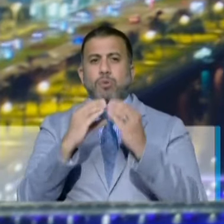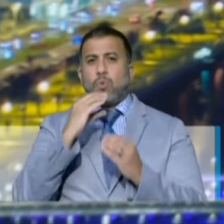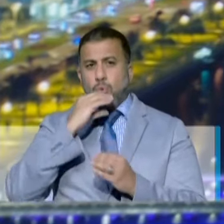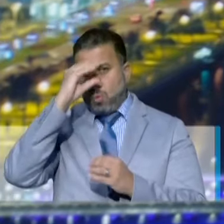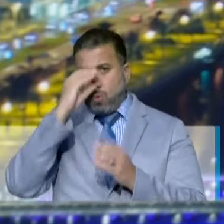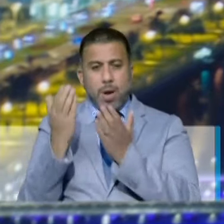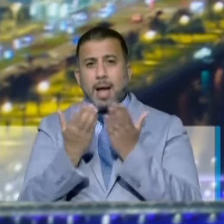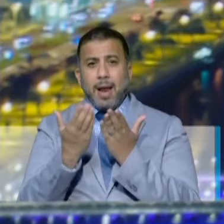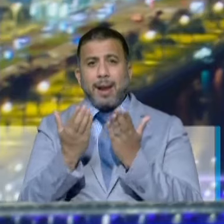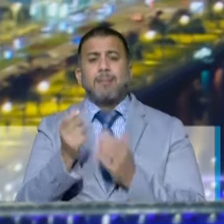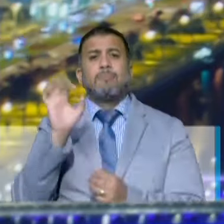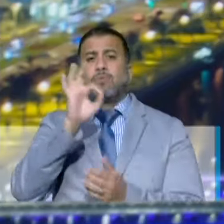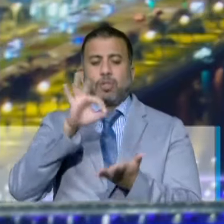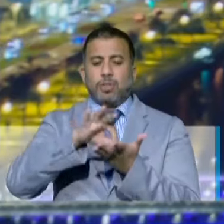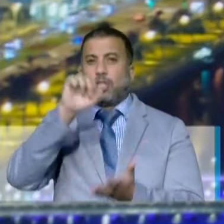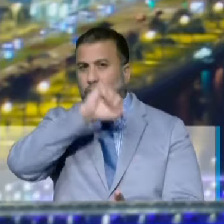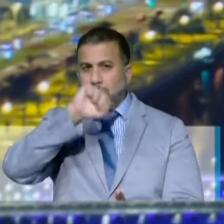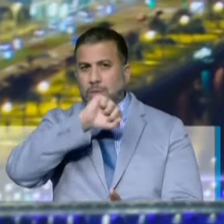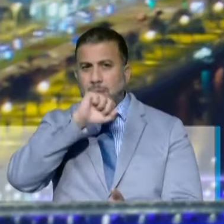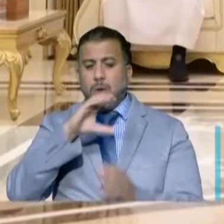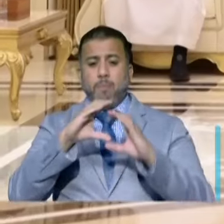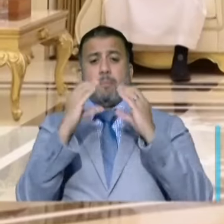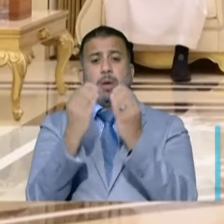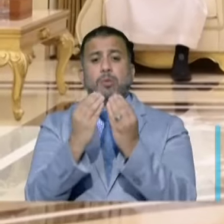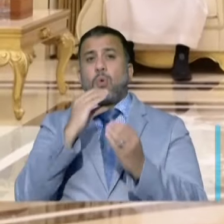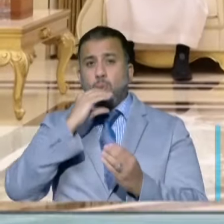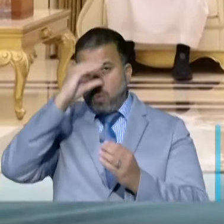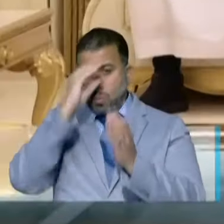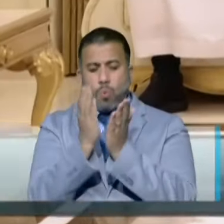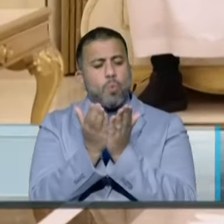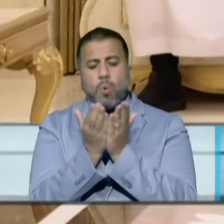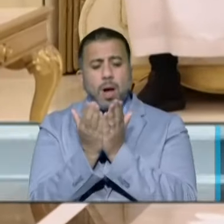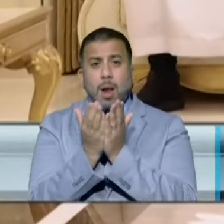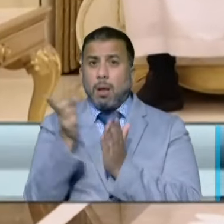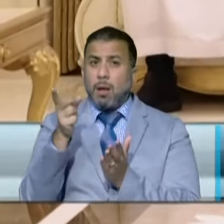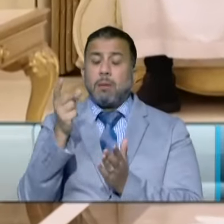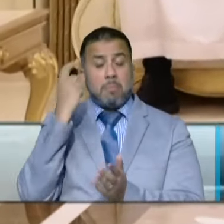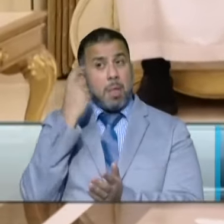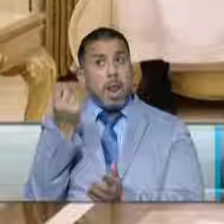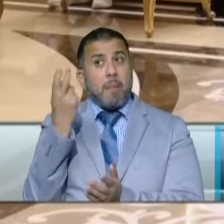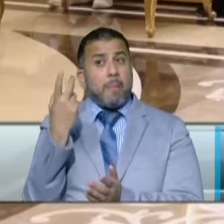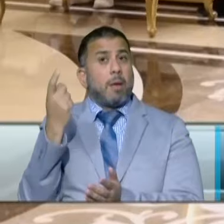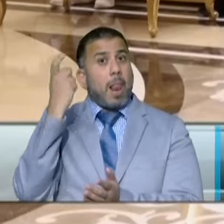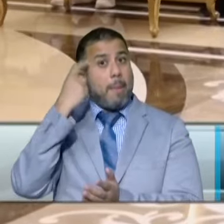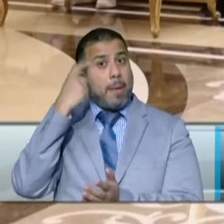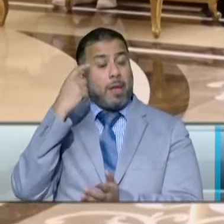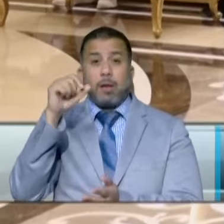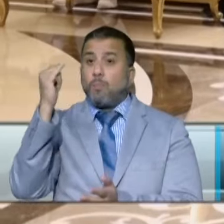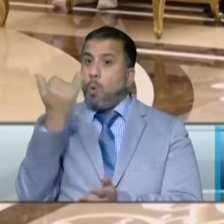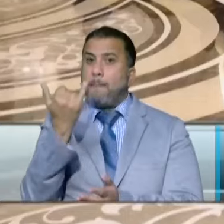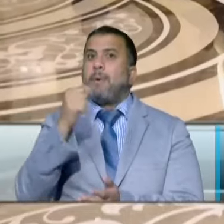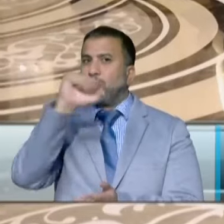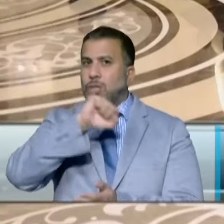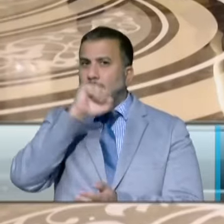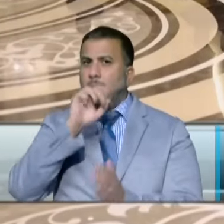الكريم في الشارقه حيث اكد ان مجمع القران الكريم احدى ركائز الثقافيه والعلميه المهمه في الشارقه